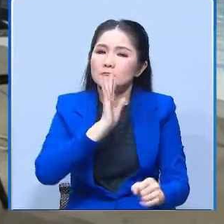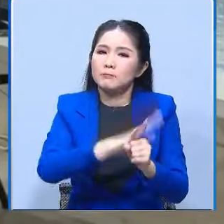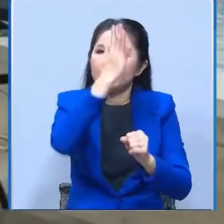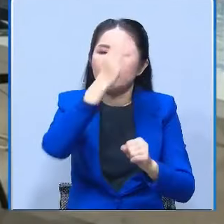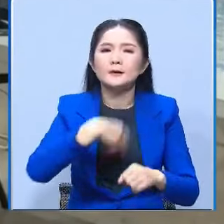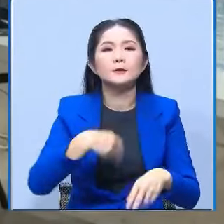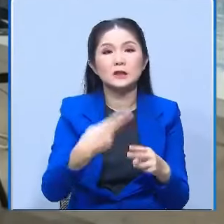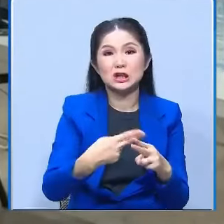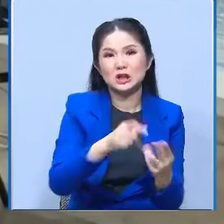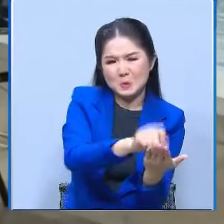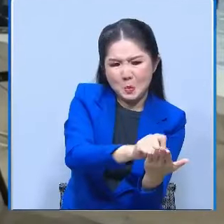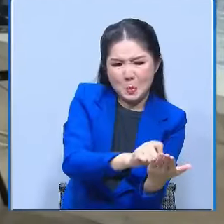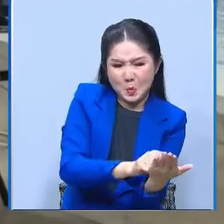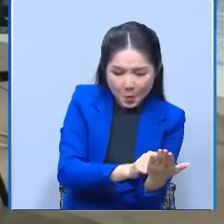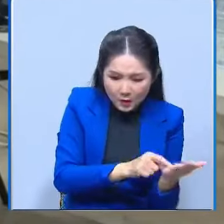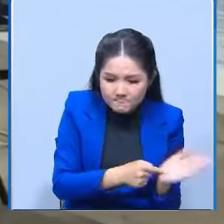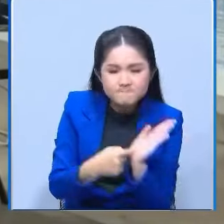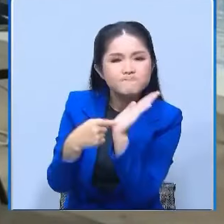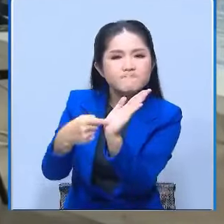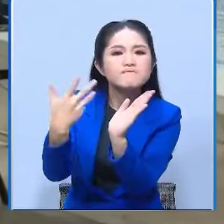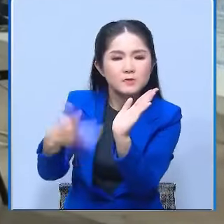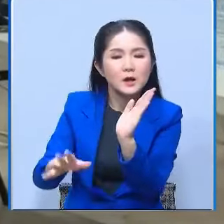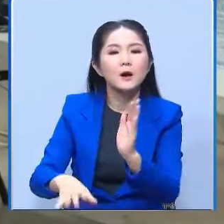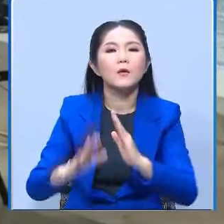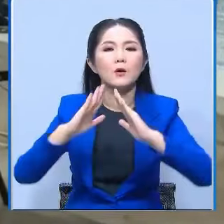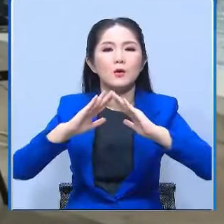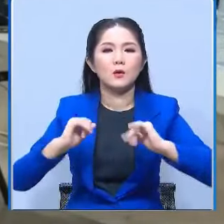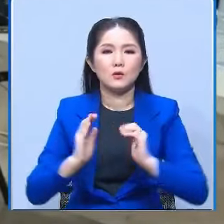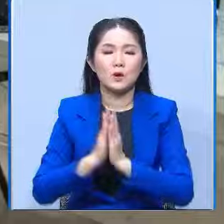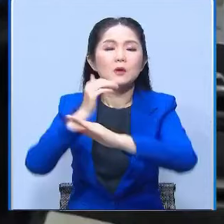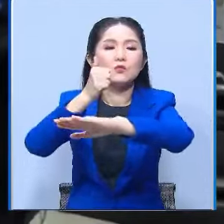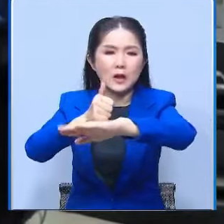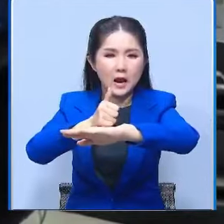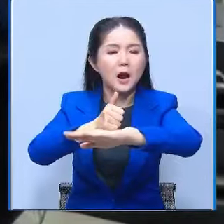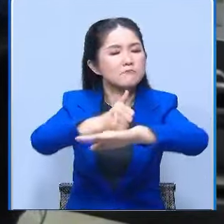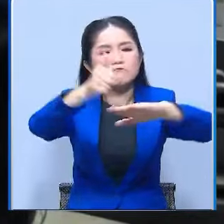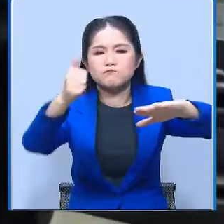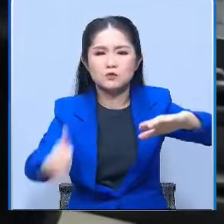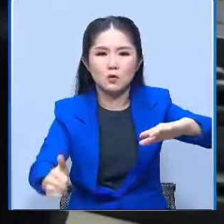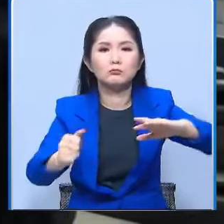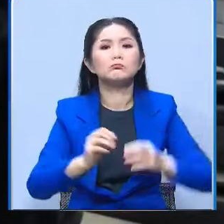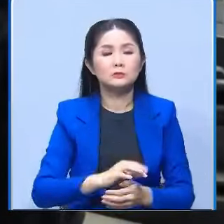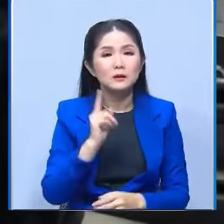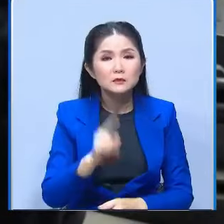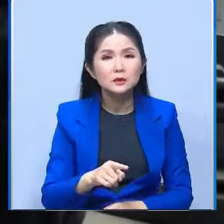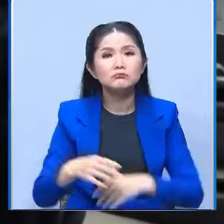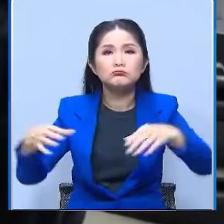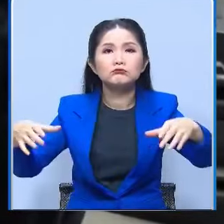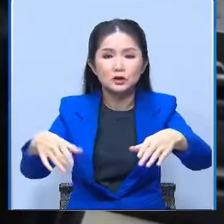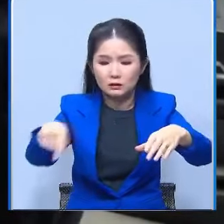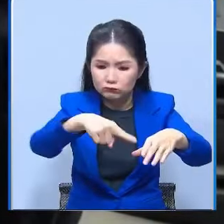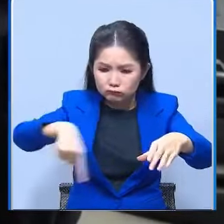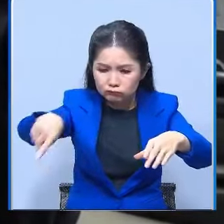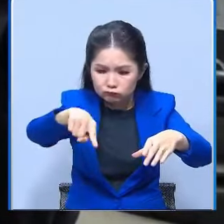อนเจ้าอาวาสโดยไม่บอกกล่าวกันเลยนะคะแม้ว่าผลสอบจากคณะสงฆ์จะบอกว่าไม่มีความผิดนะคะต้นสายปลายเ